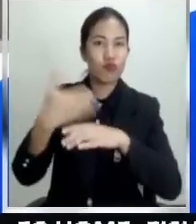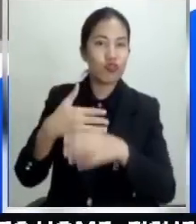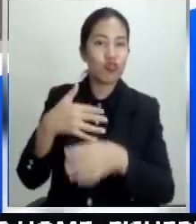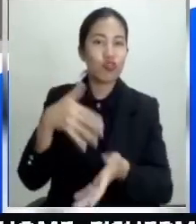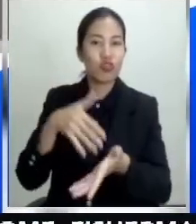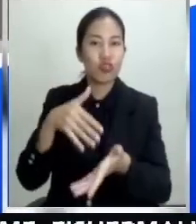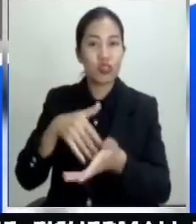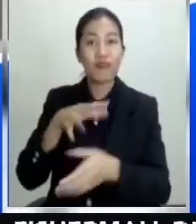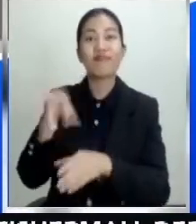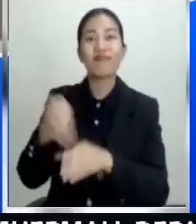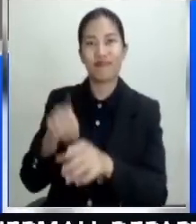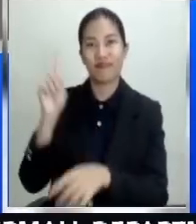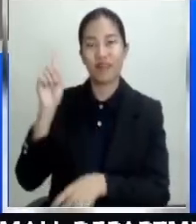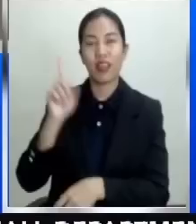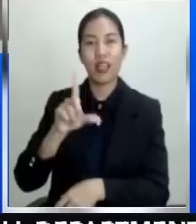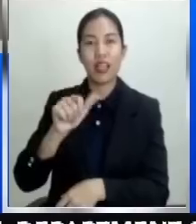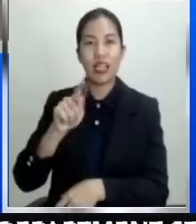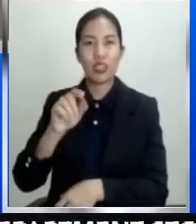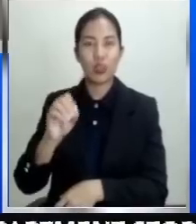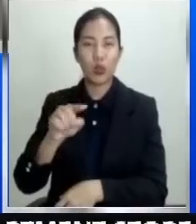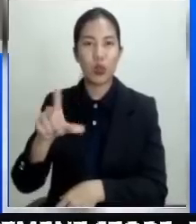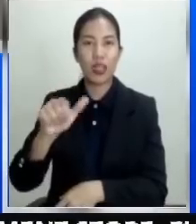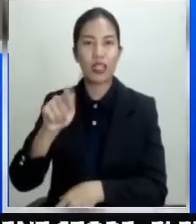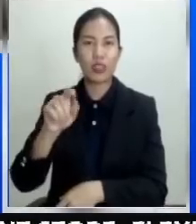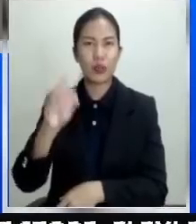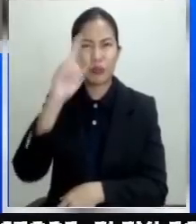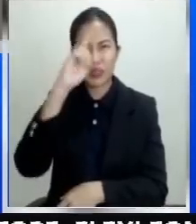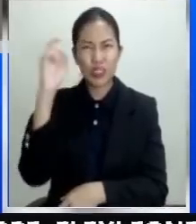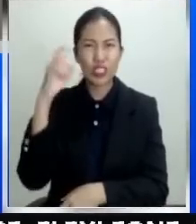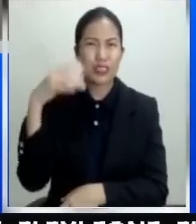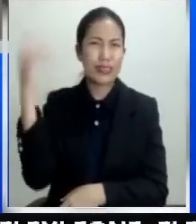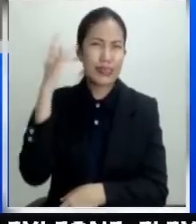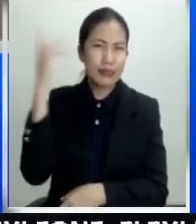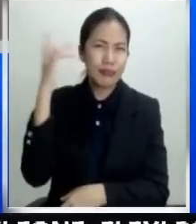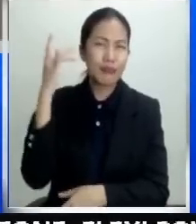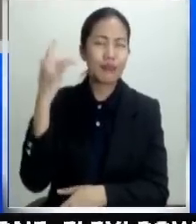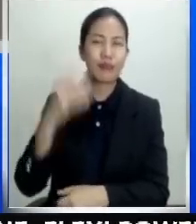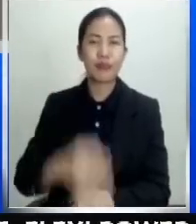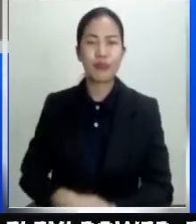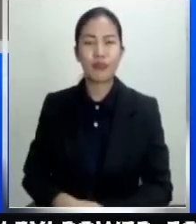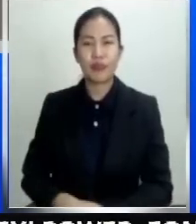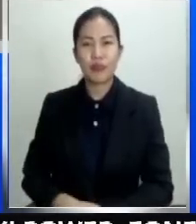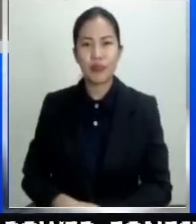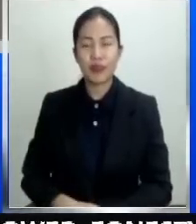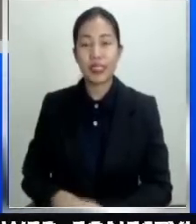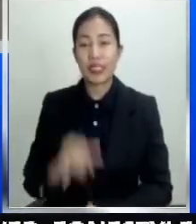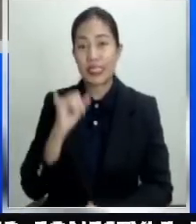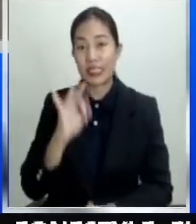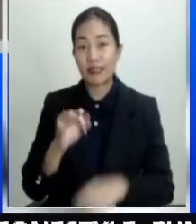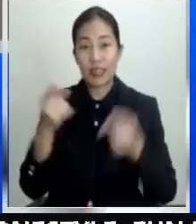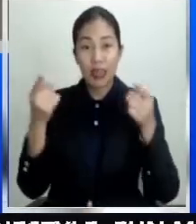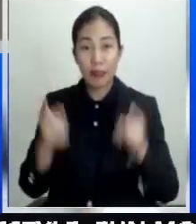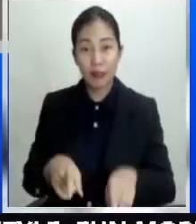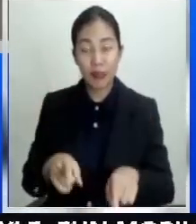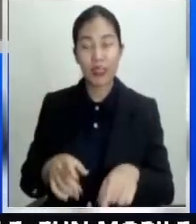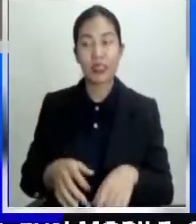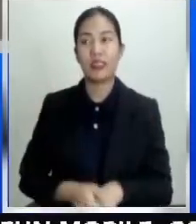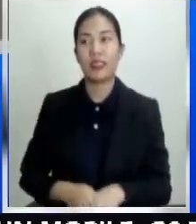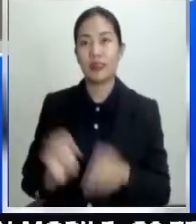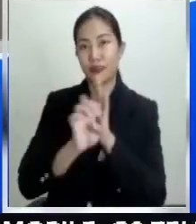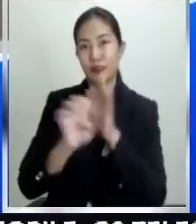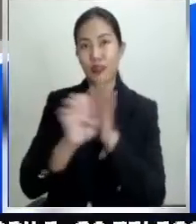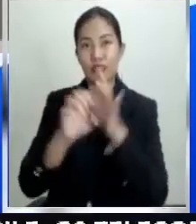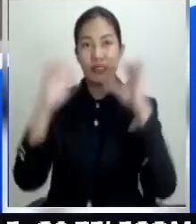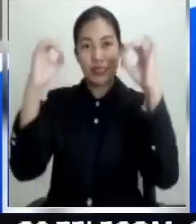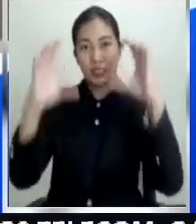lato-lato dahil sa ingay nito. Kung magkaroon man ng mga pagkakataon na makakita ang mga guro na